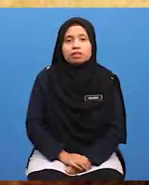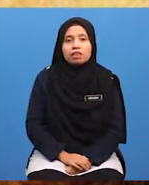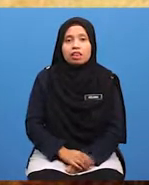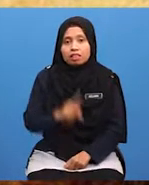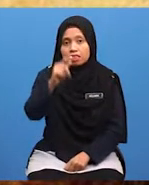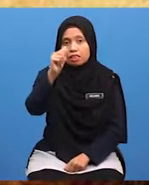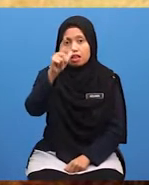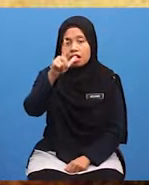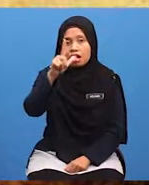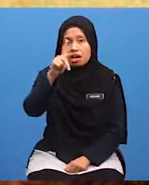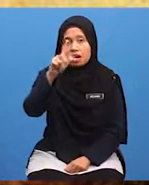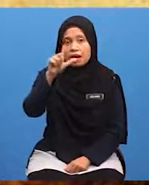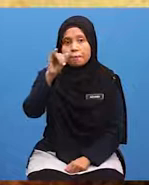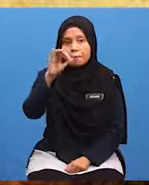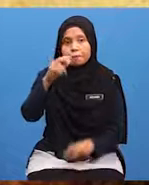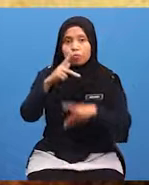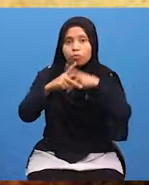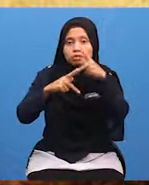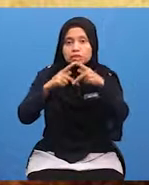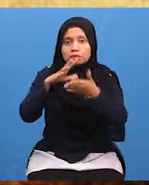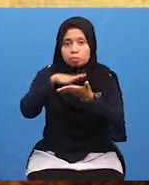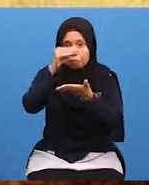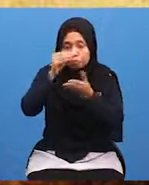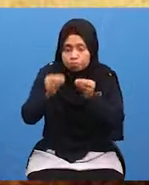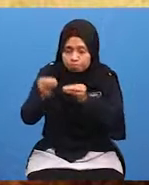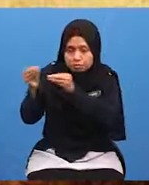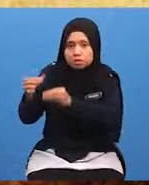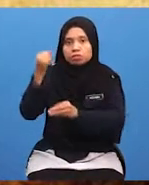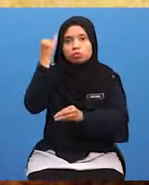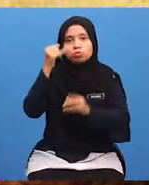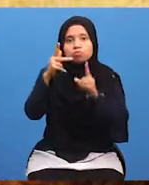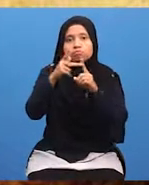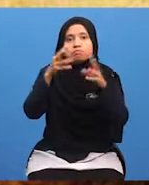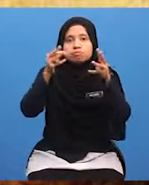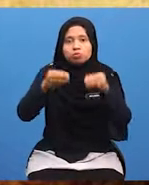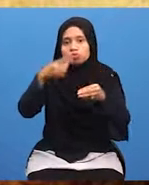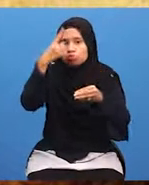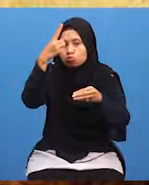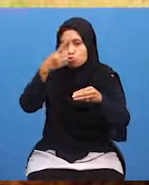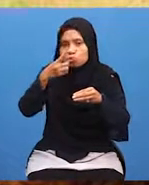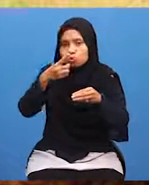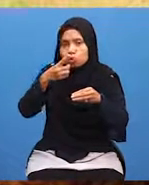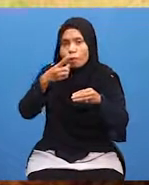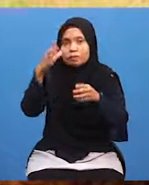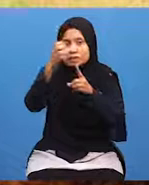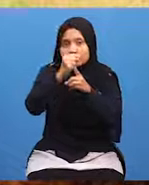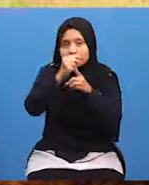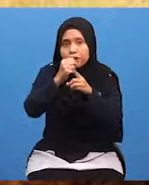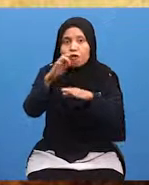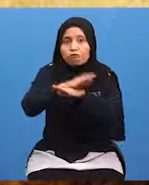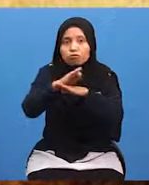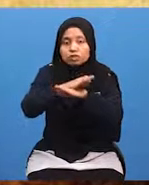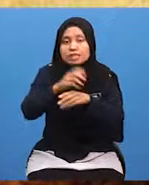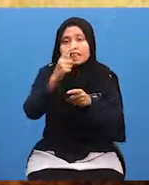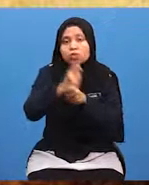Ta'lim ialah satu proses pengajaran atau pemindahan ilmu kepada manusia untuk merealisasikan fungsi,